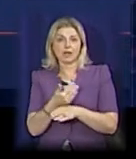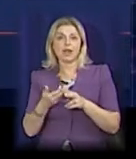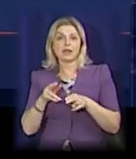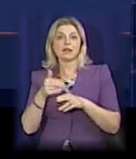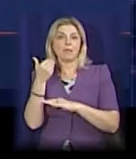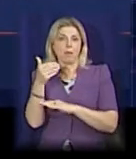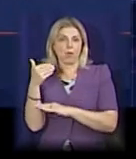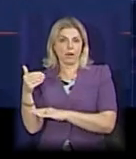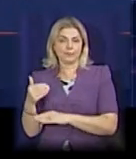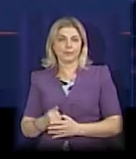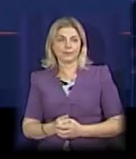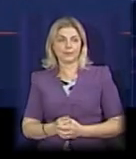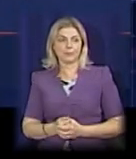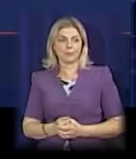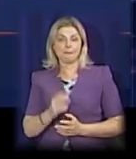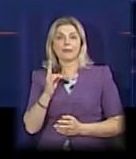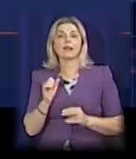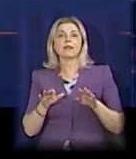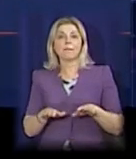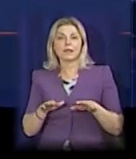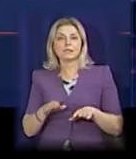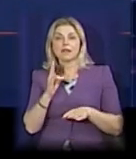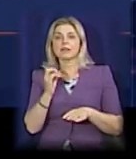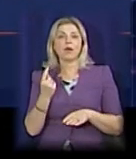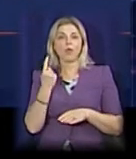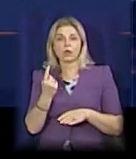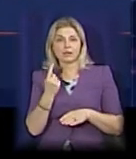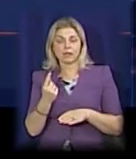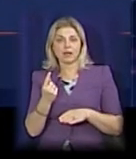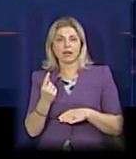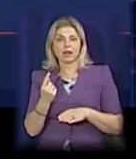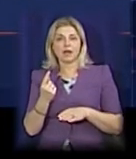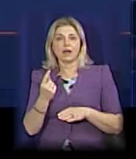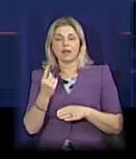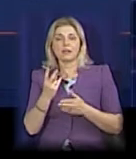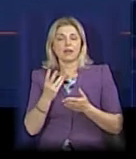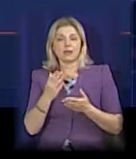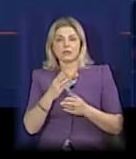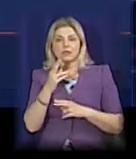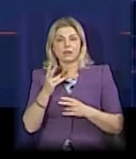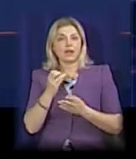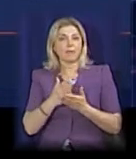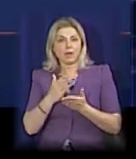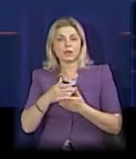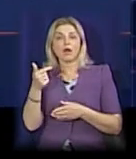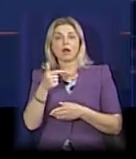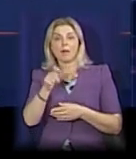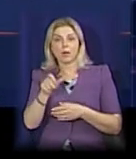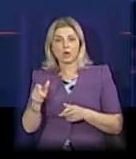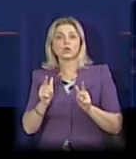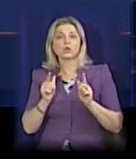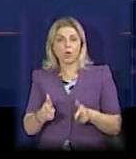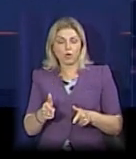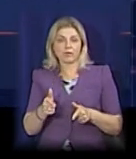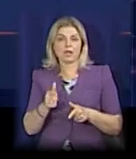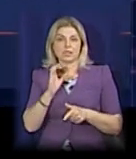прапори. Тобто на місці жодних порушень громадського порядку не виявлено. Громадяни погодились з патрульними, без